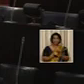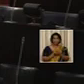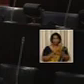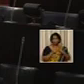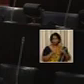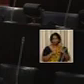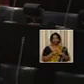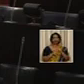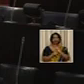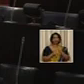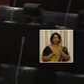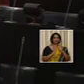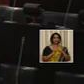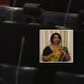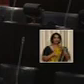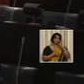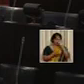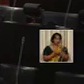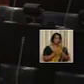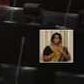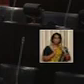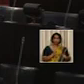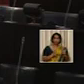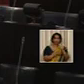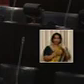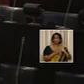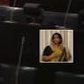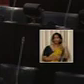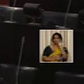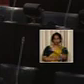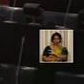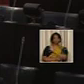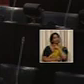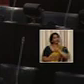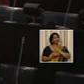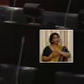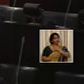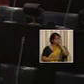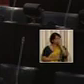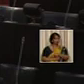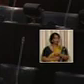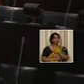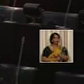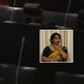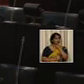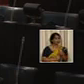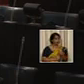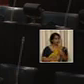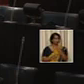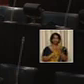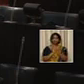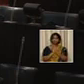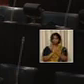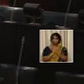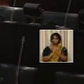මුදල් කාර්යාංශයේ මගින් ශ්‍රී ලංකා සමාජ ආරක්ෂක මණ්ඩලයට එකවර ගෙවනු ලබනවා විදේශගත වන ශ්‍රී ලාංකිකයෙකු මෙම විශ්‍රාම වැටුප් යෝජනා ක්‍රමය